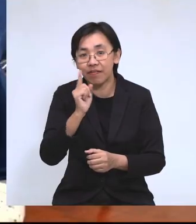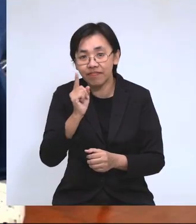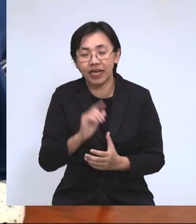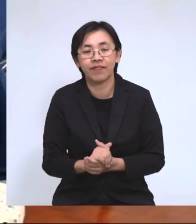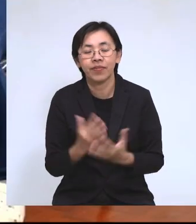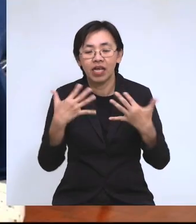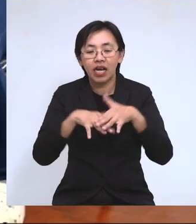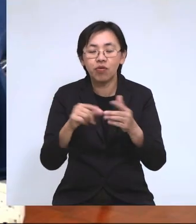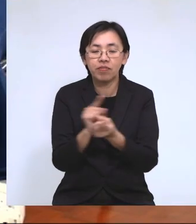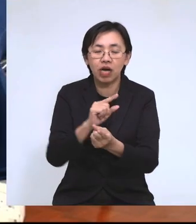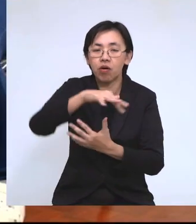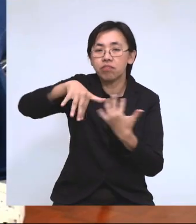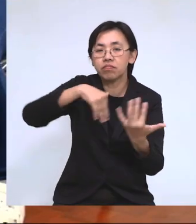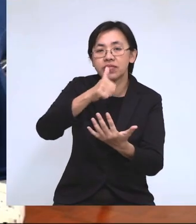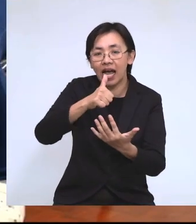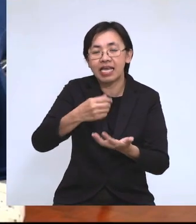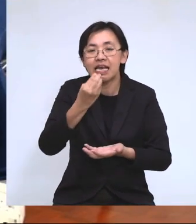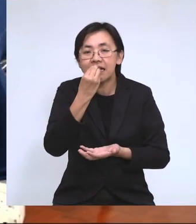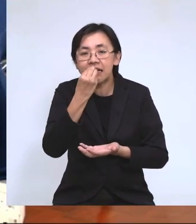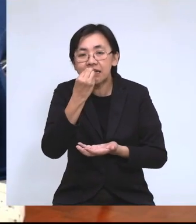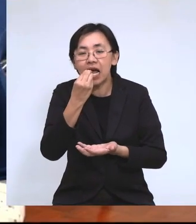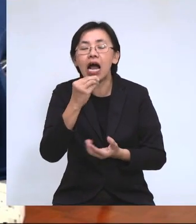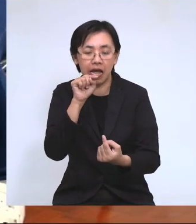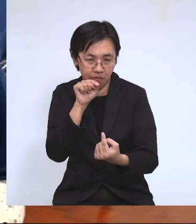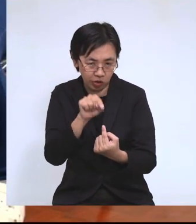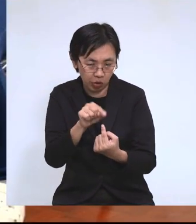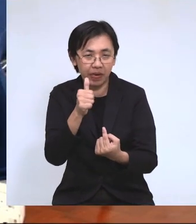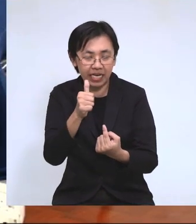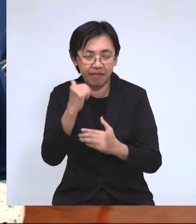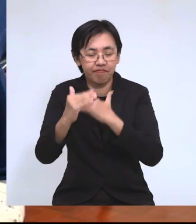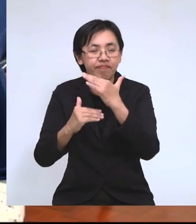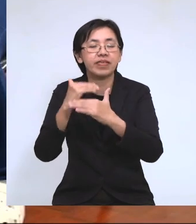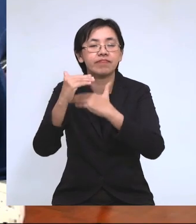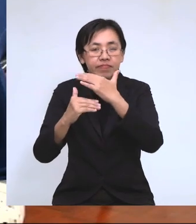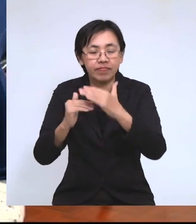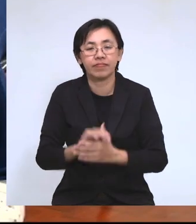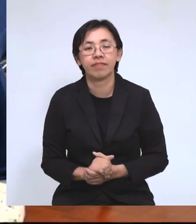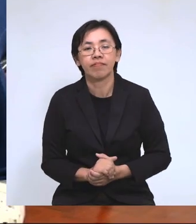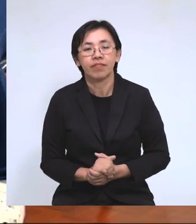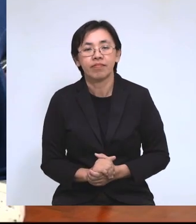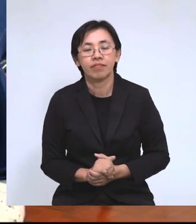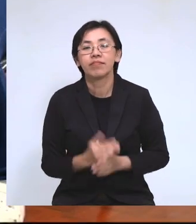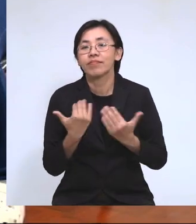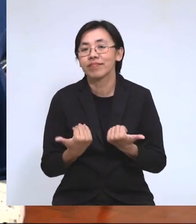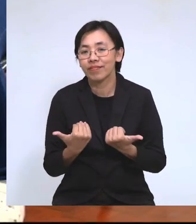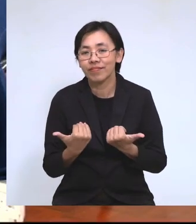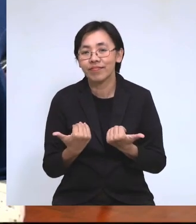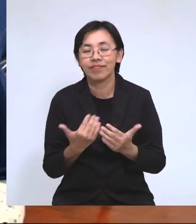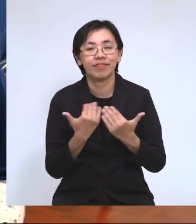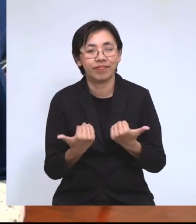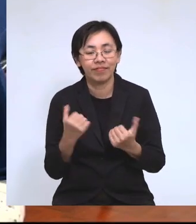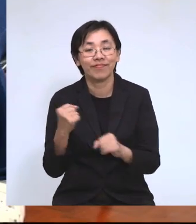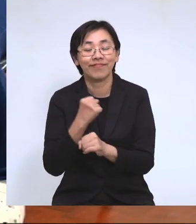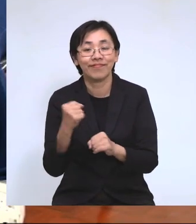ให้สามารถเข้าร่วมกับสังคมได้โดยการที่ให้มอสเนี่ยกินให้ได้เหมาะสมมากขึ้นนะคะดังนั้นครับผมครับ